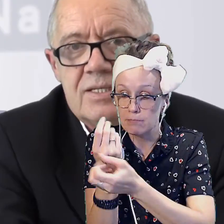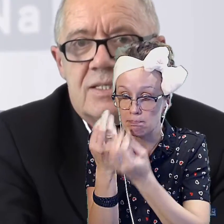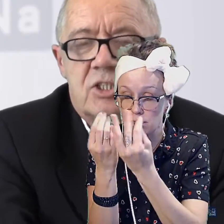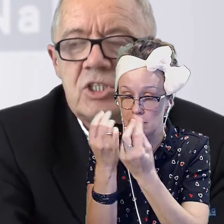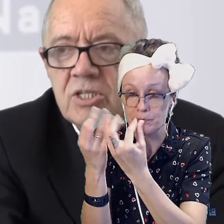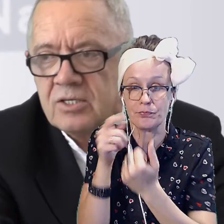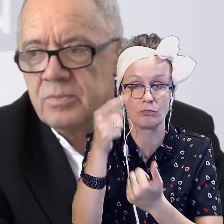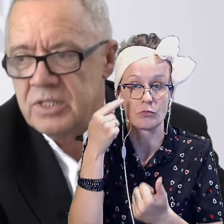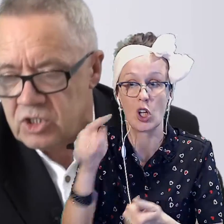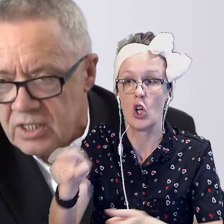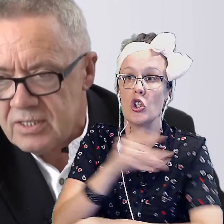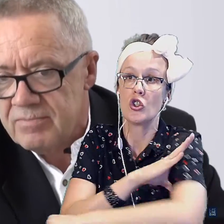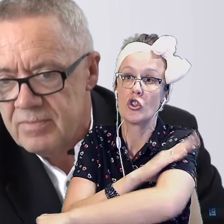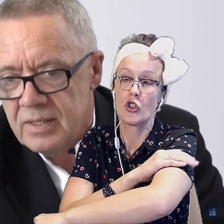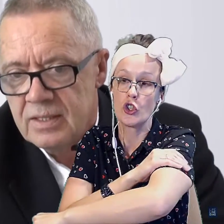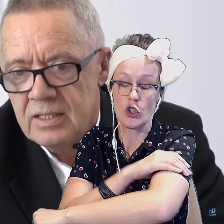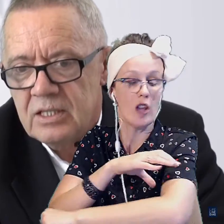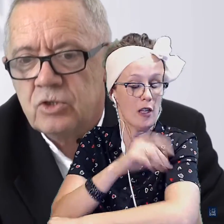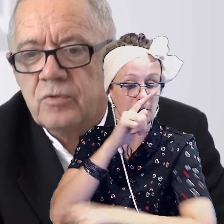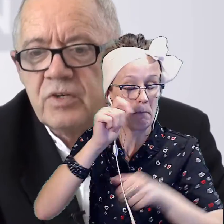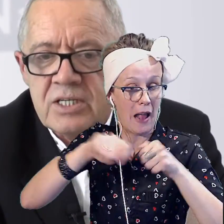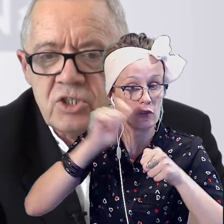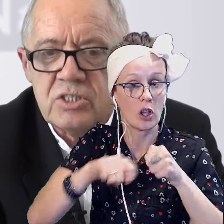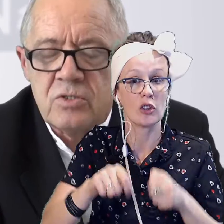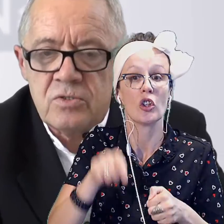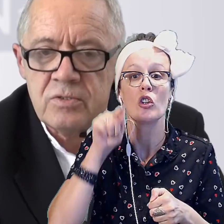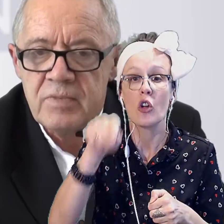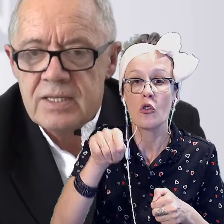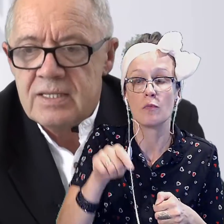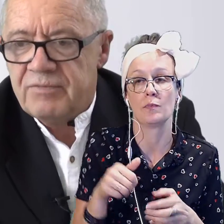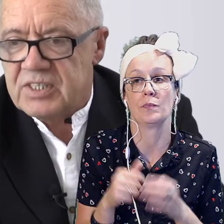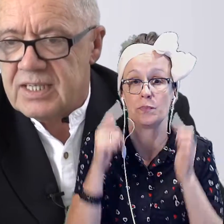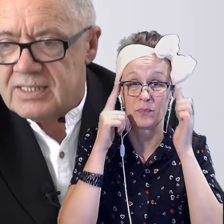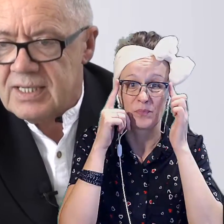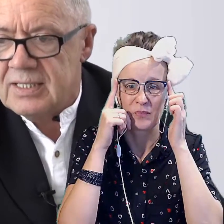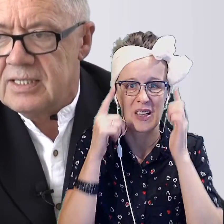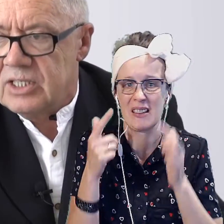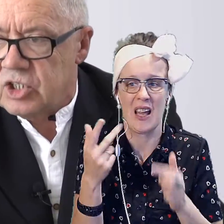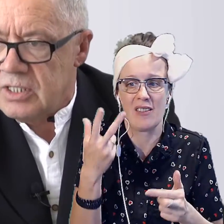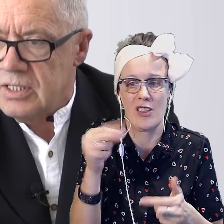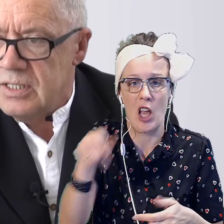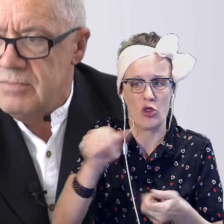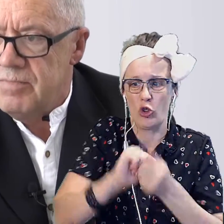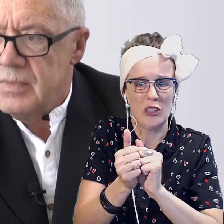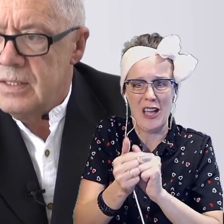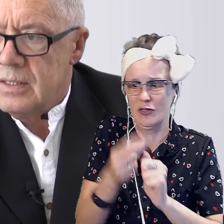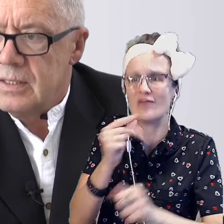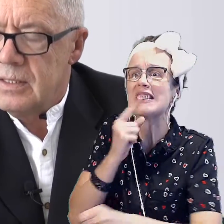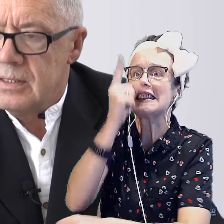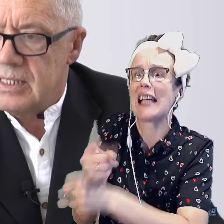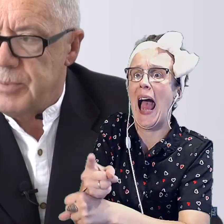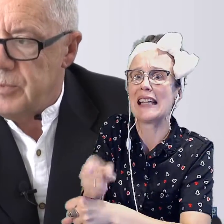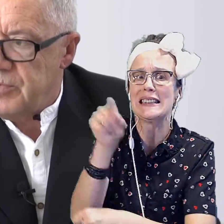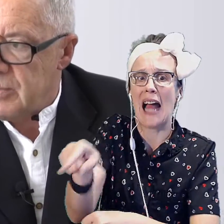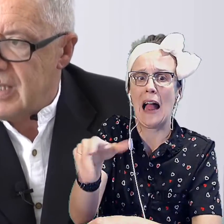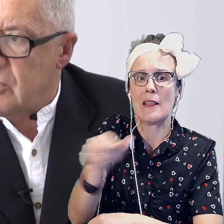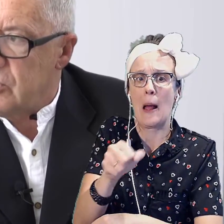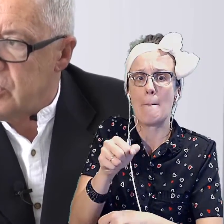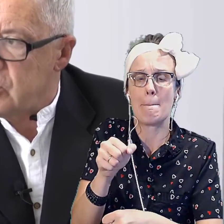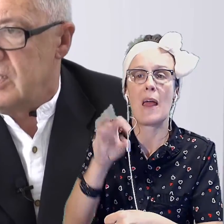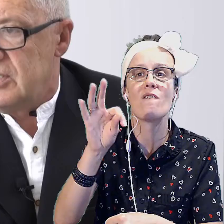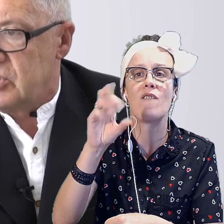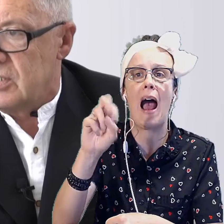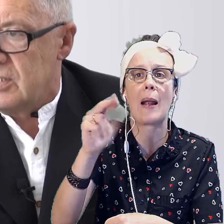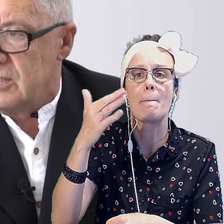powiem ciśnieniomierza to wręcz są niewskazane leczenie za pomocą